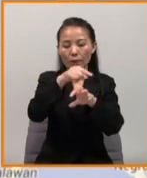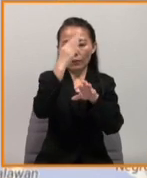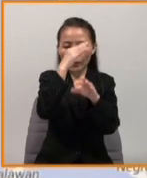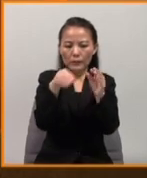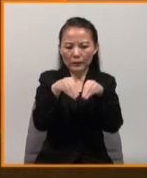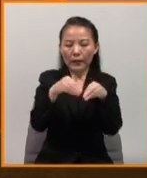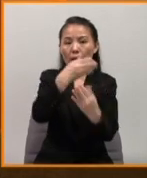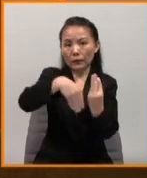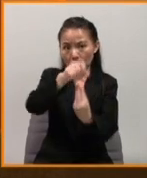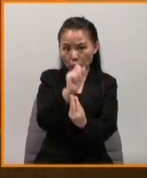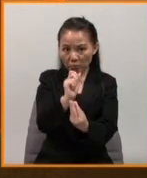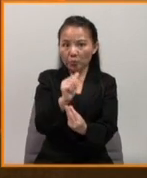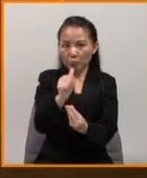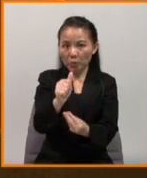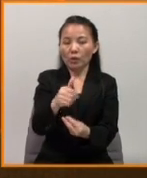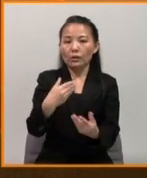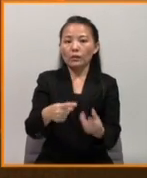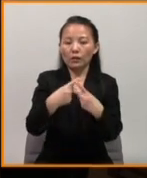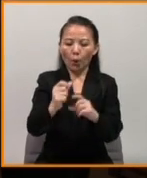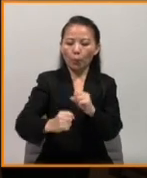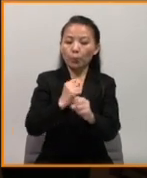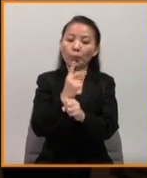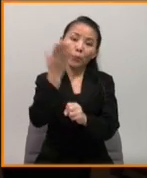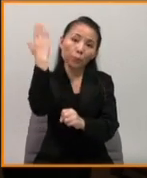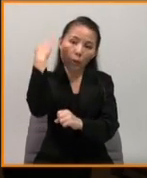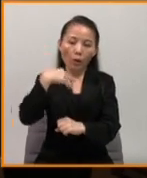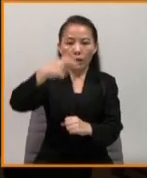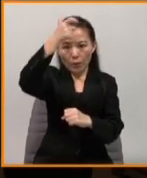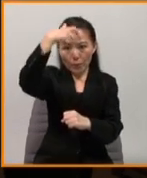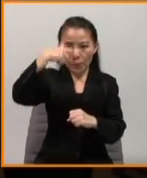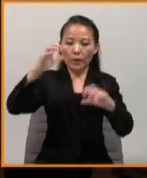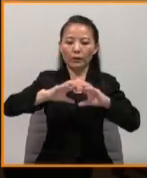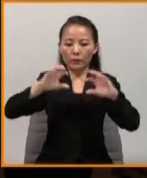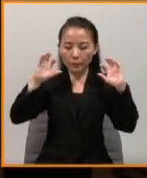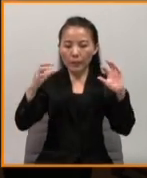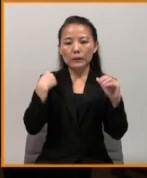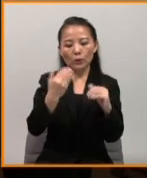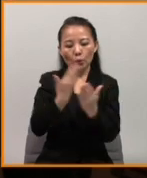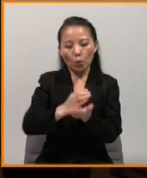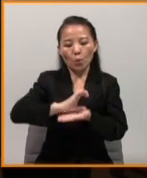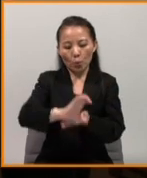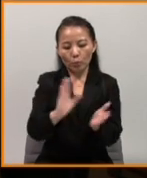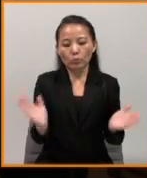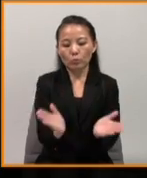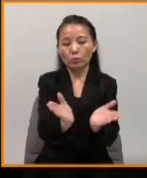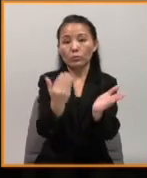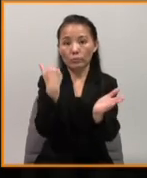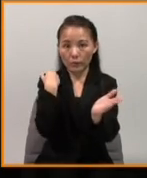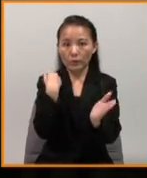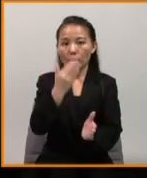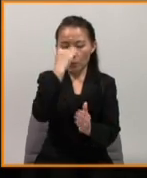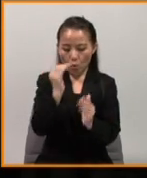มิภาคและที่สำคัญช่วงหลายปีที่ผ่านมารัฐบาลเมียนมาเปิดรับและส่งเสริมการลงทุนจากต่างประเทศมากขึ้น